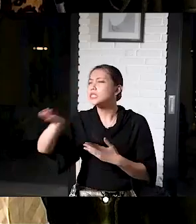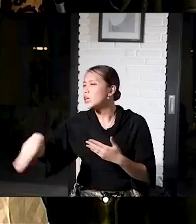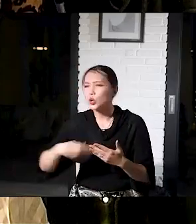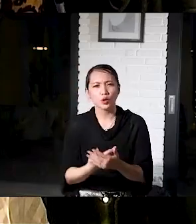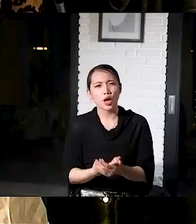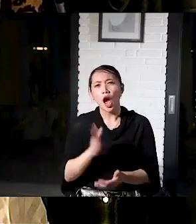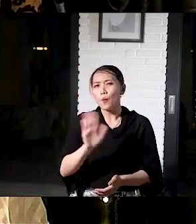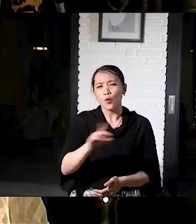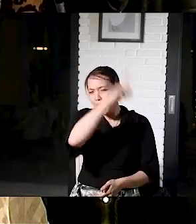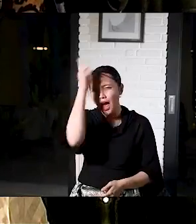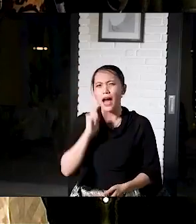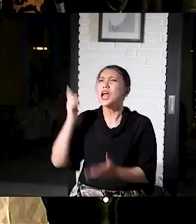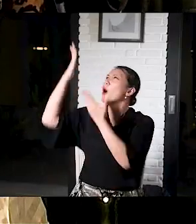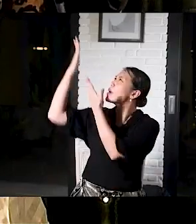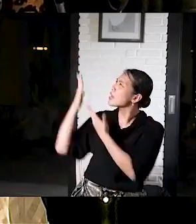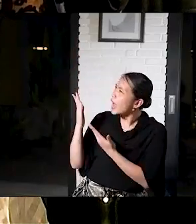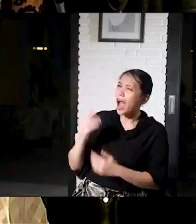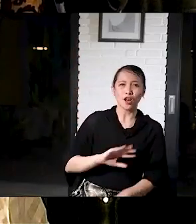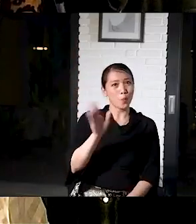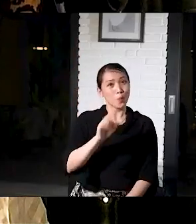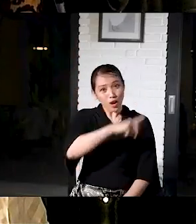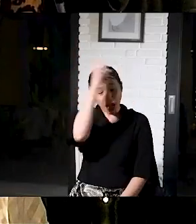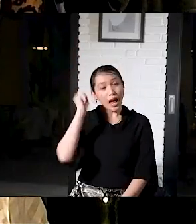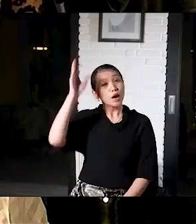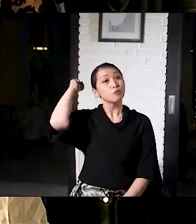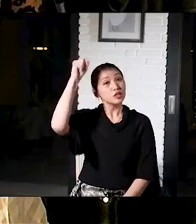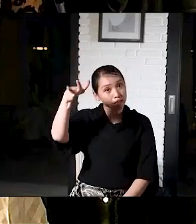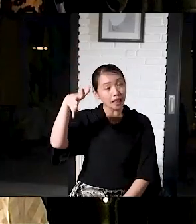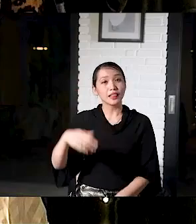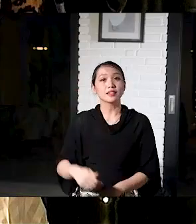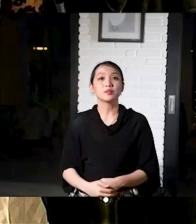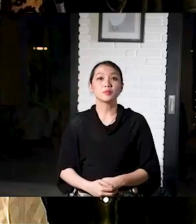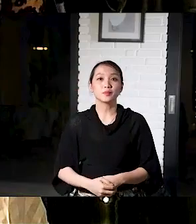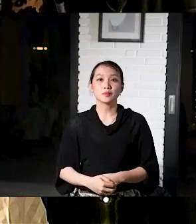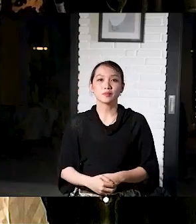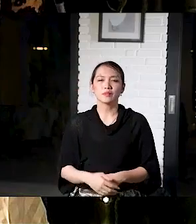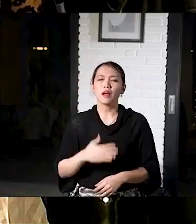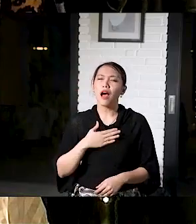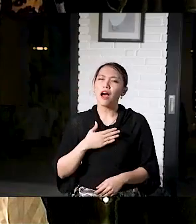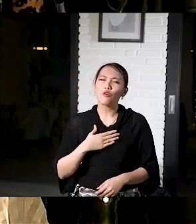berkatnya. Setiap kali saya nyanyi Hanya Kau, saya diingatkan kembali. I want to love you, Lord. Hanya karena